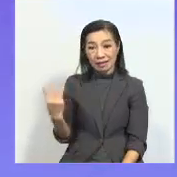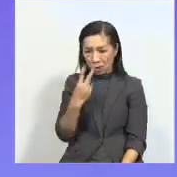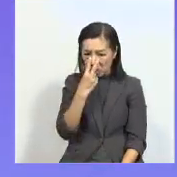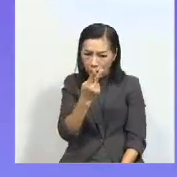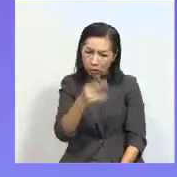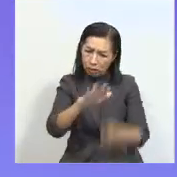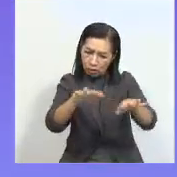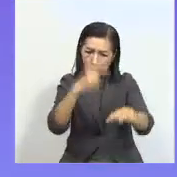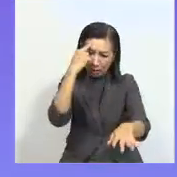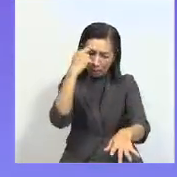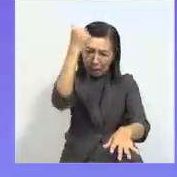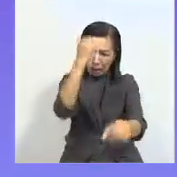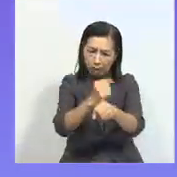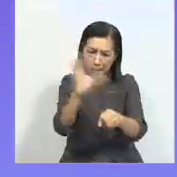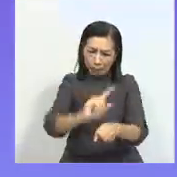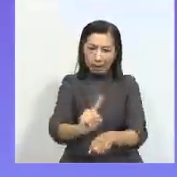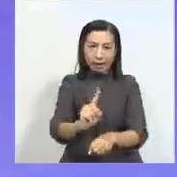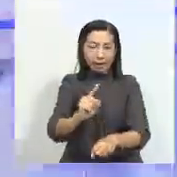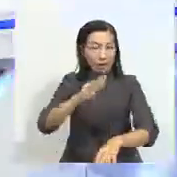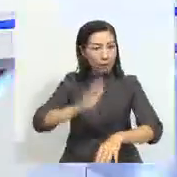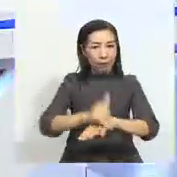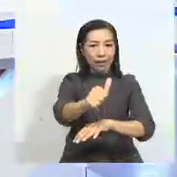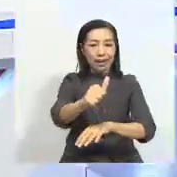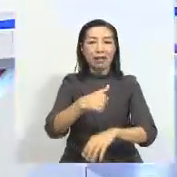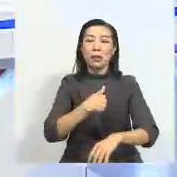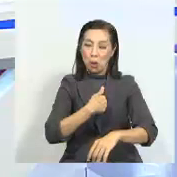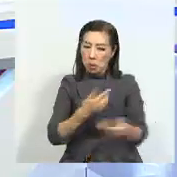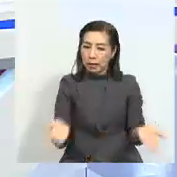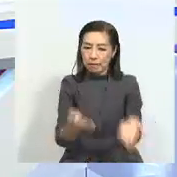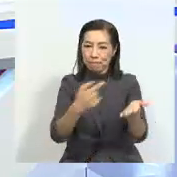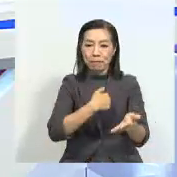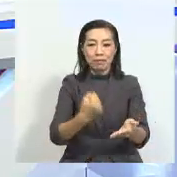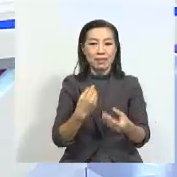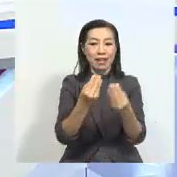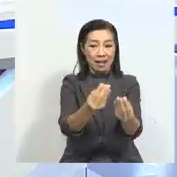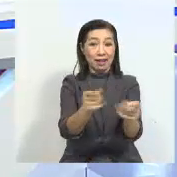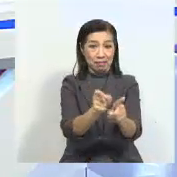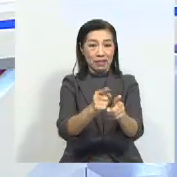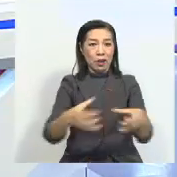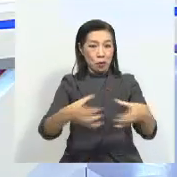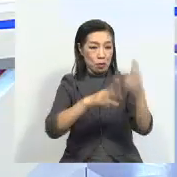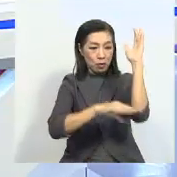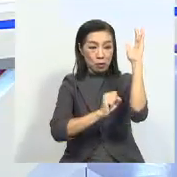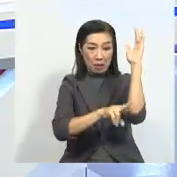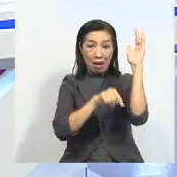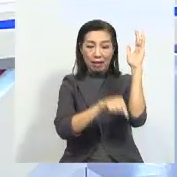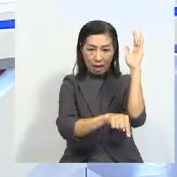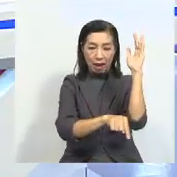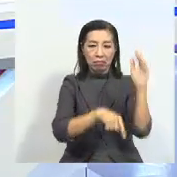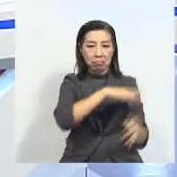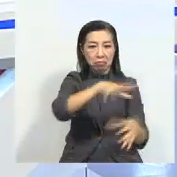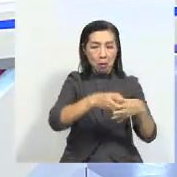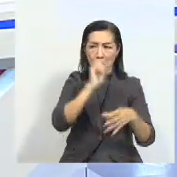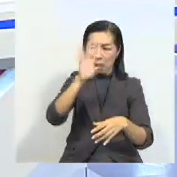ด็กทำมันได้ยังไง ค่ะ ทำมันได้ยังไงเก่งมากเก่งมากนะคะก็ต้องส่งเสริมให้กำลังใจอย่างน้องๆที่สุราษฎร์เนี่ยก็บอกขอบคุณผู้ใหญ่ใ